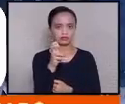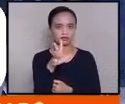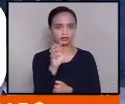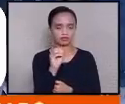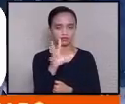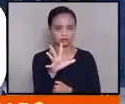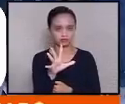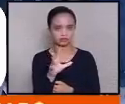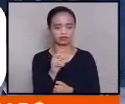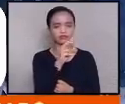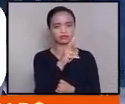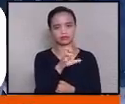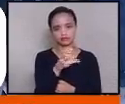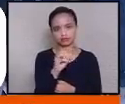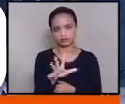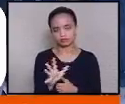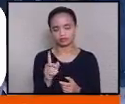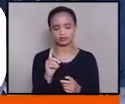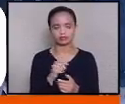205. 200 something.